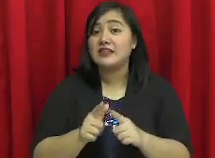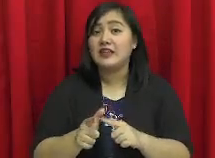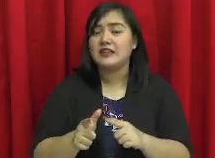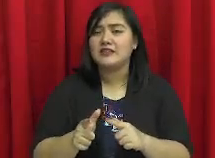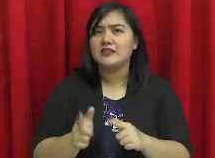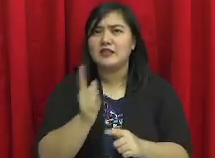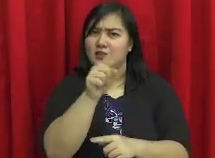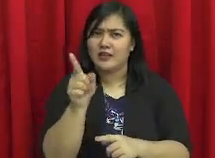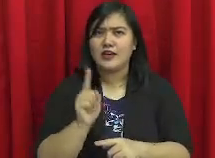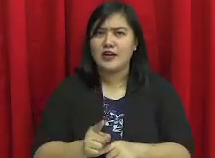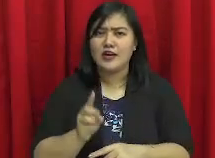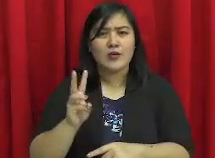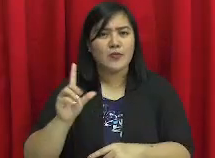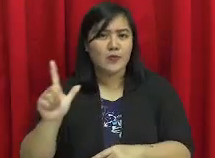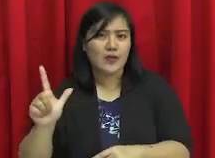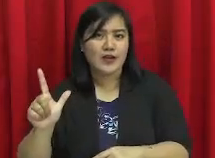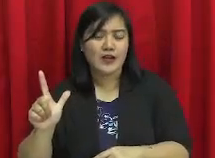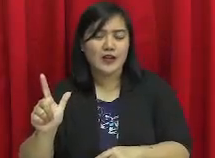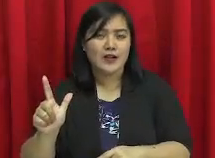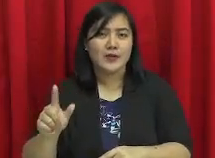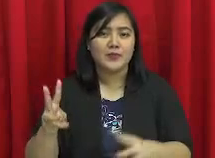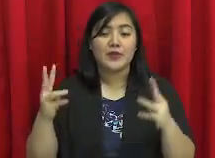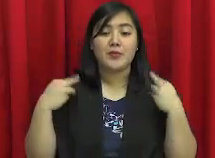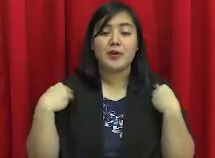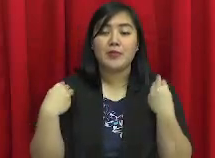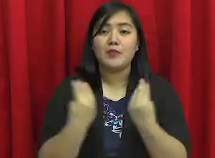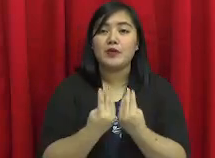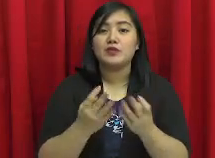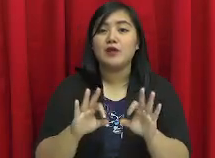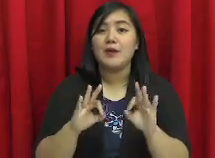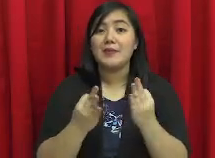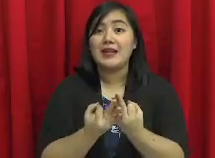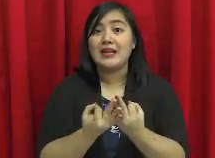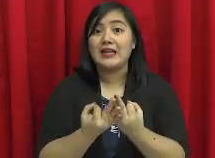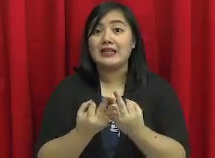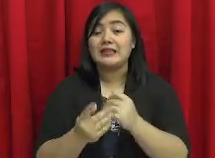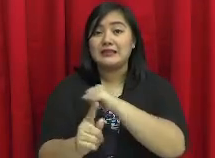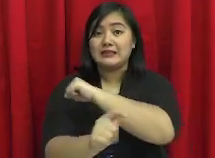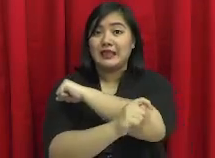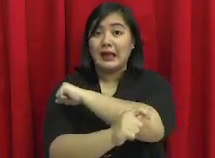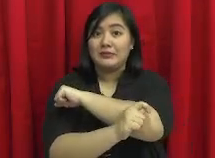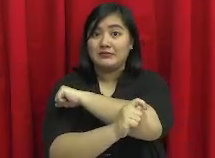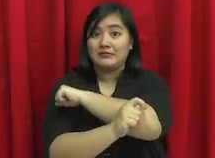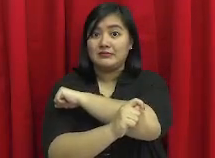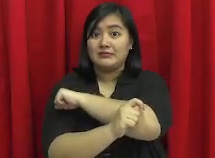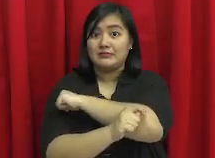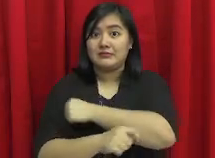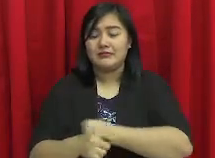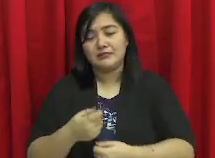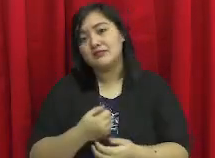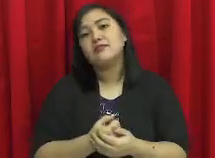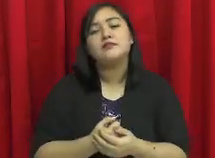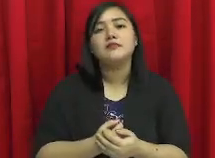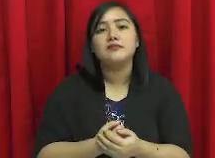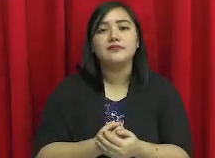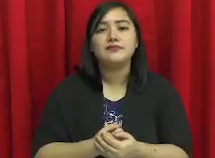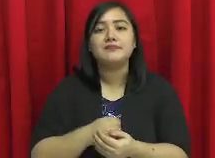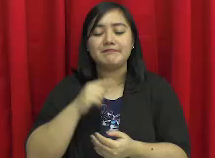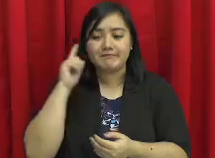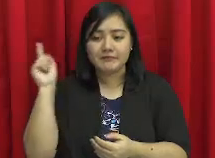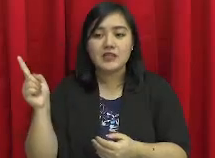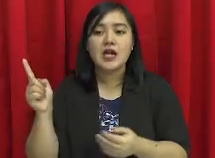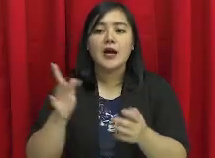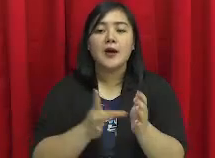Adan. As by one man, sin entered into the world. So death pass upon all men for all have sinned, sabi ng